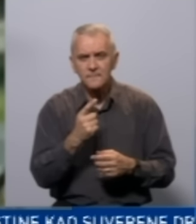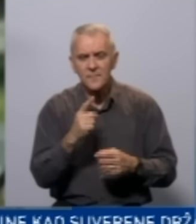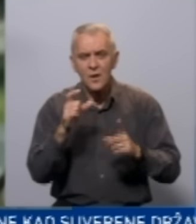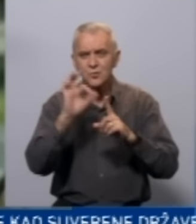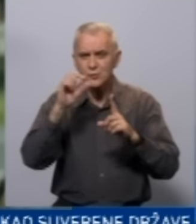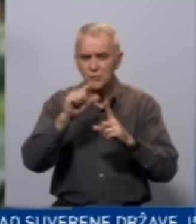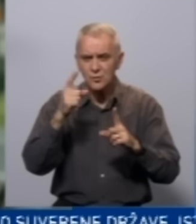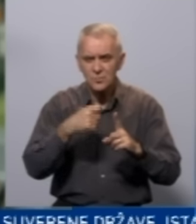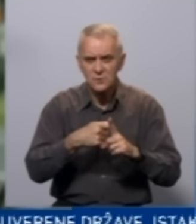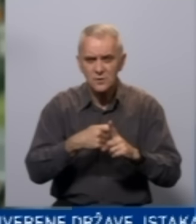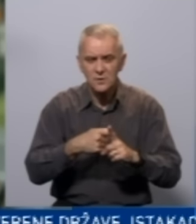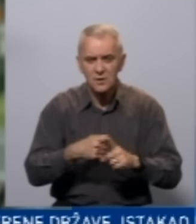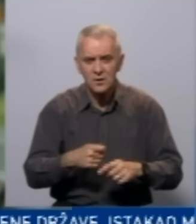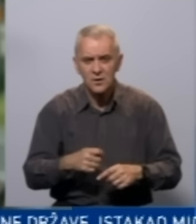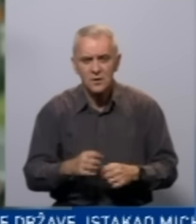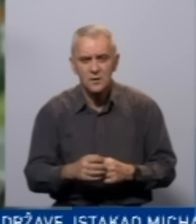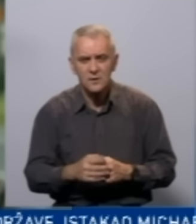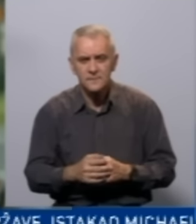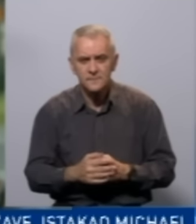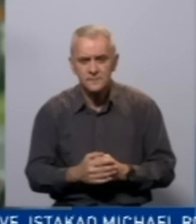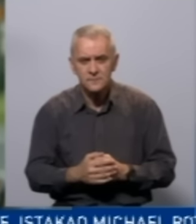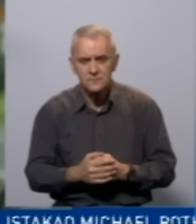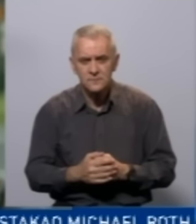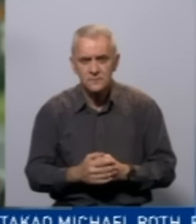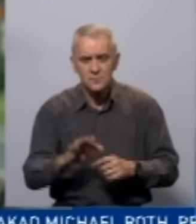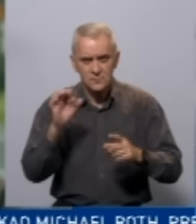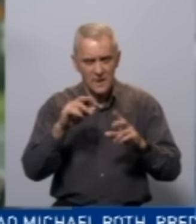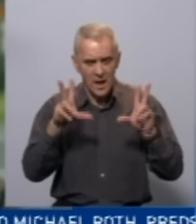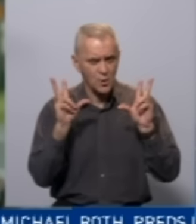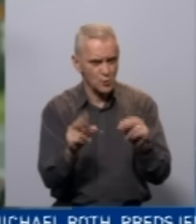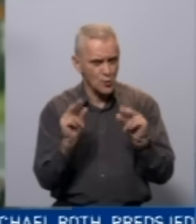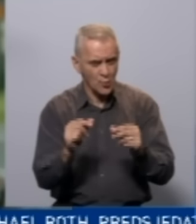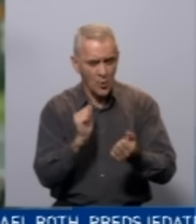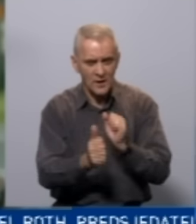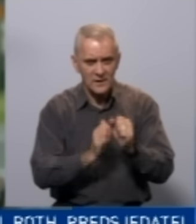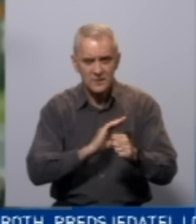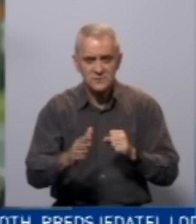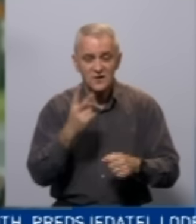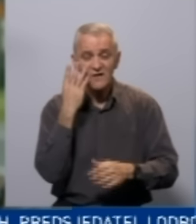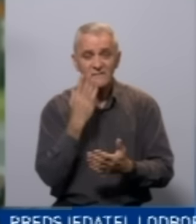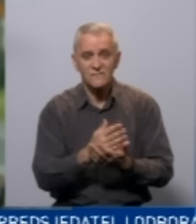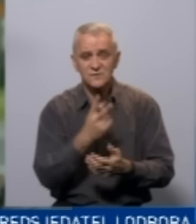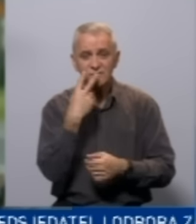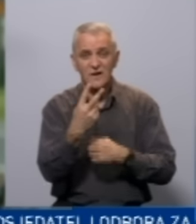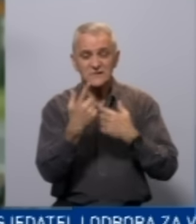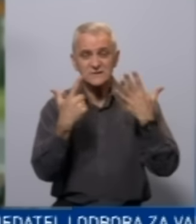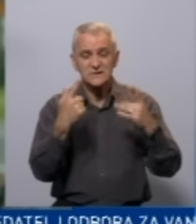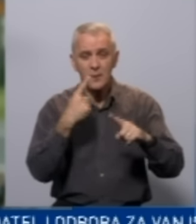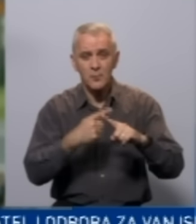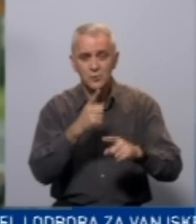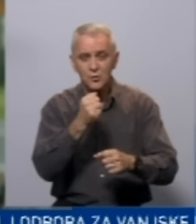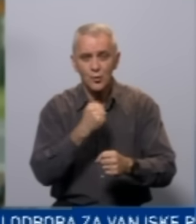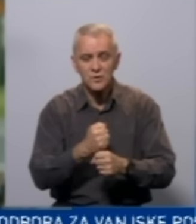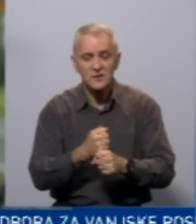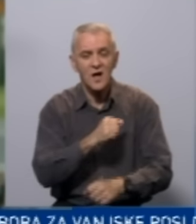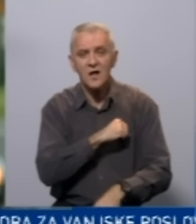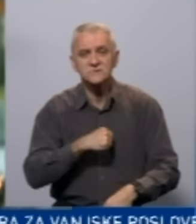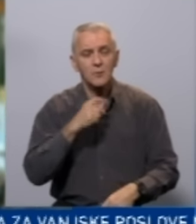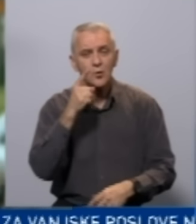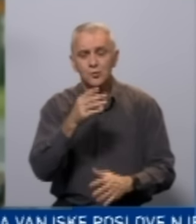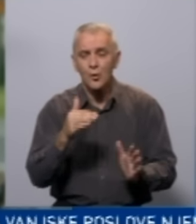od kriminalizacije negiranja genocida, da je 27 puta to učinio. Samo to bi trebalo biti